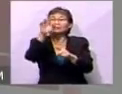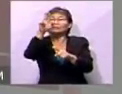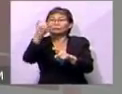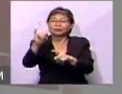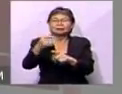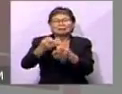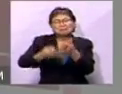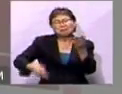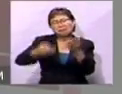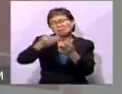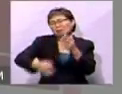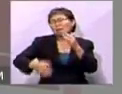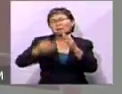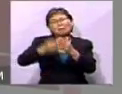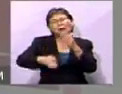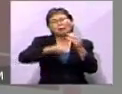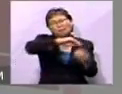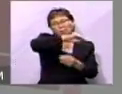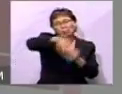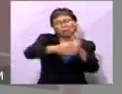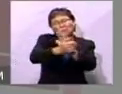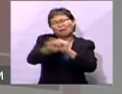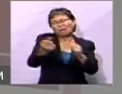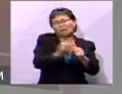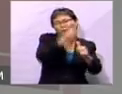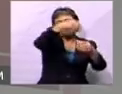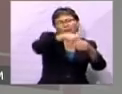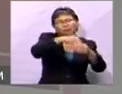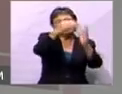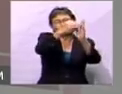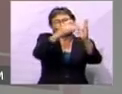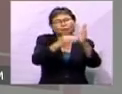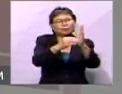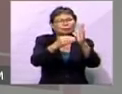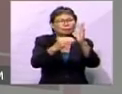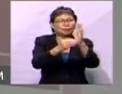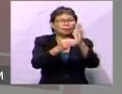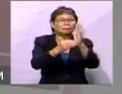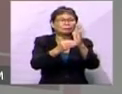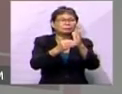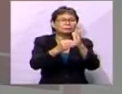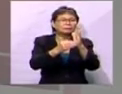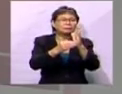Webb gagal melepasi pusingan kelayakan pertama dalam acara slalom lelaki.